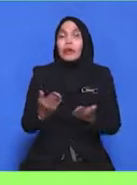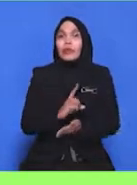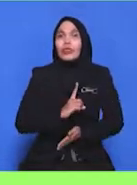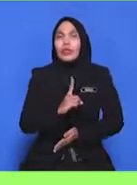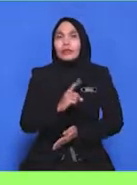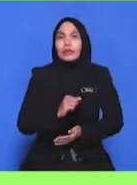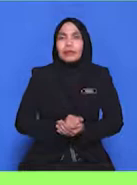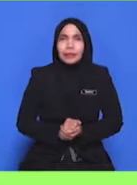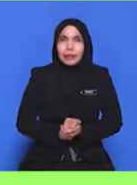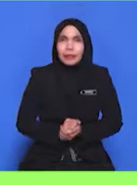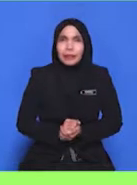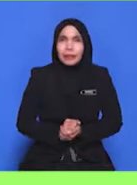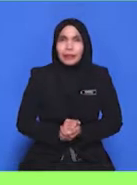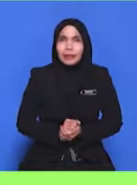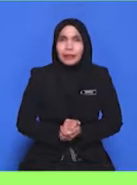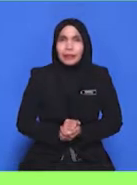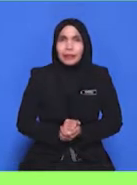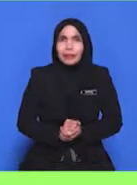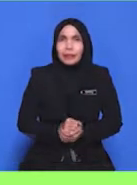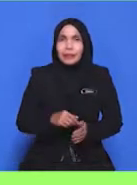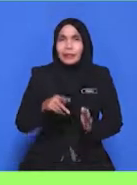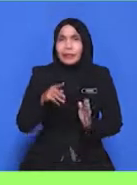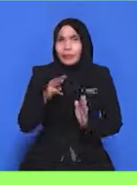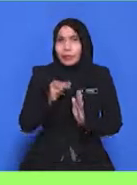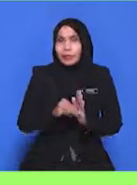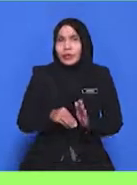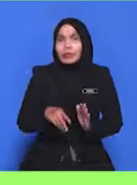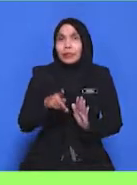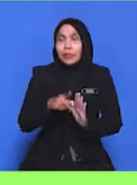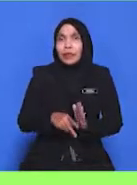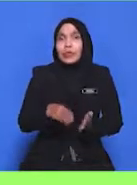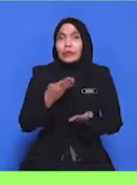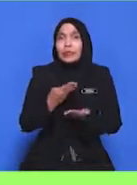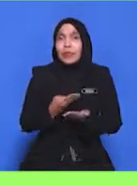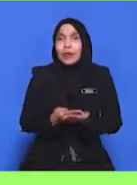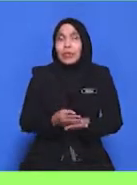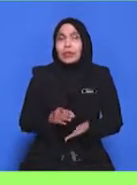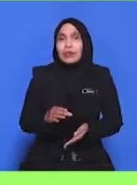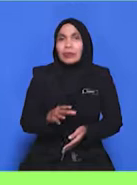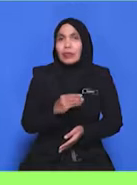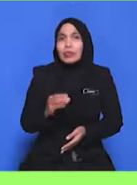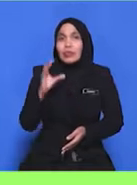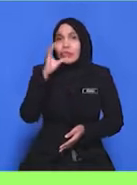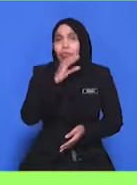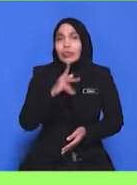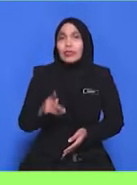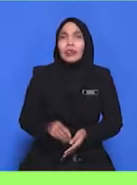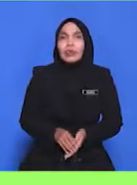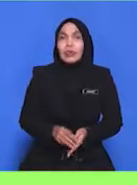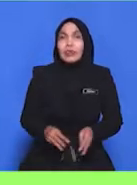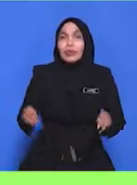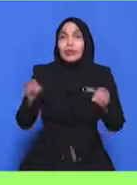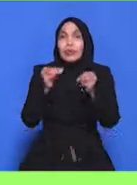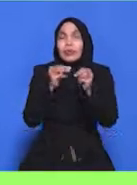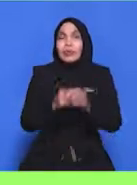India, memperbaik dan mencantikkan seni bina Masjid Nabawi, membina banyak